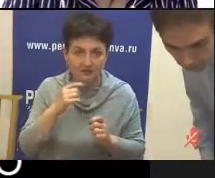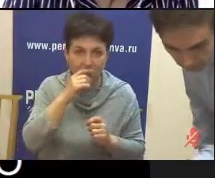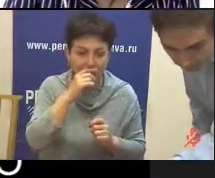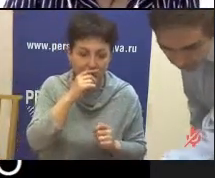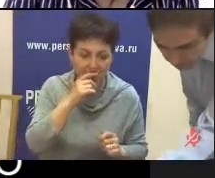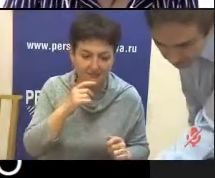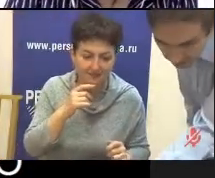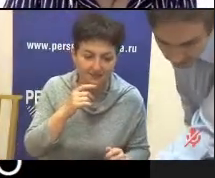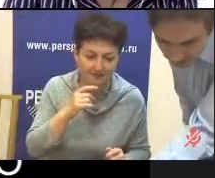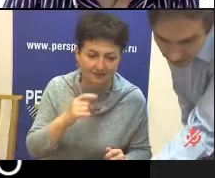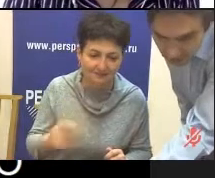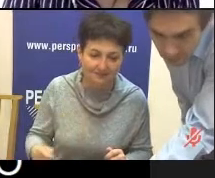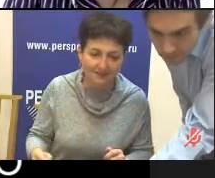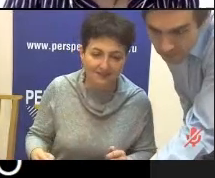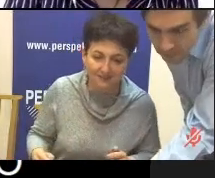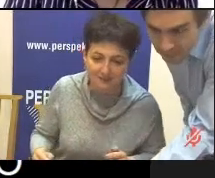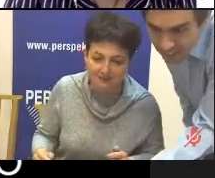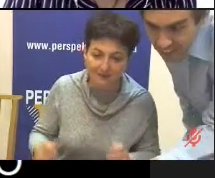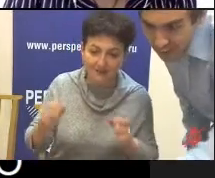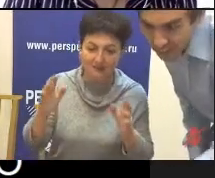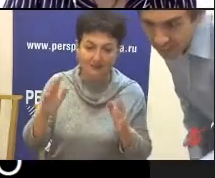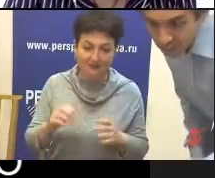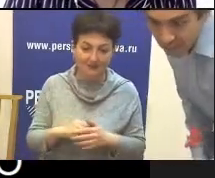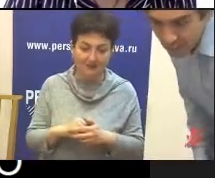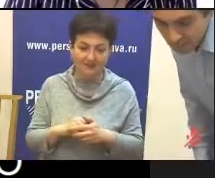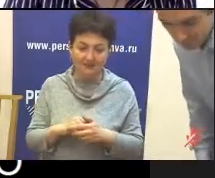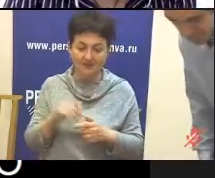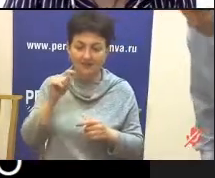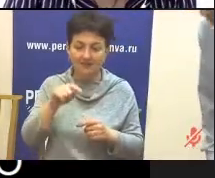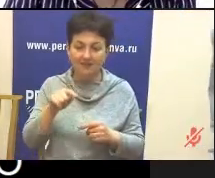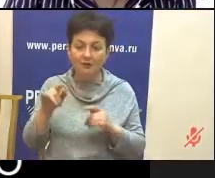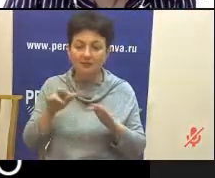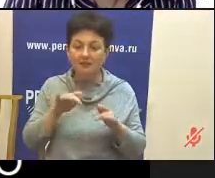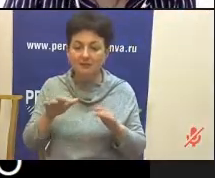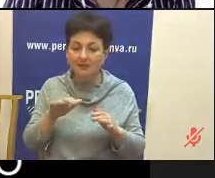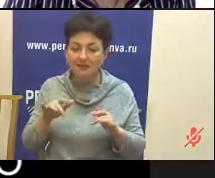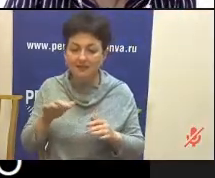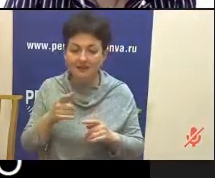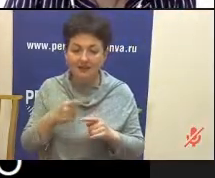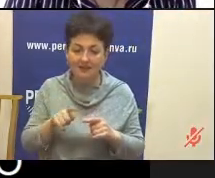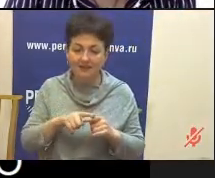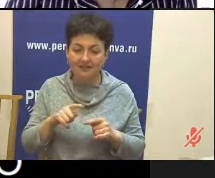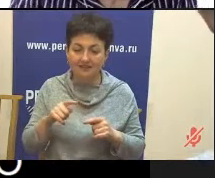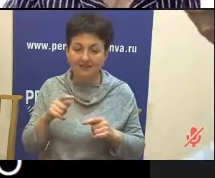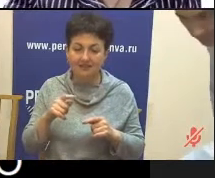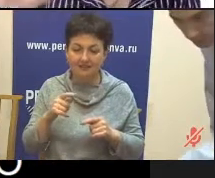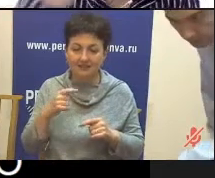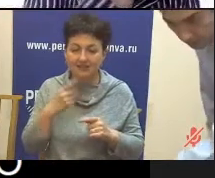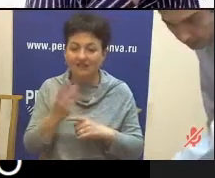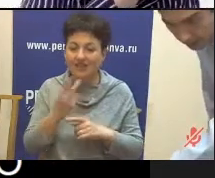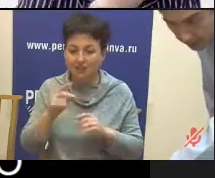к сожалению, с ящичками работаю постольку-поскольку, очень редко. В целом я с